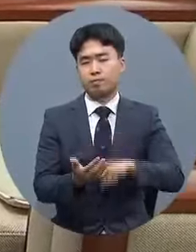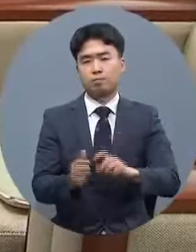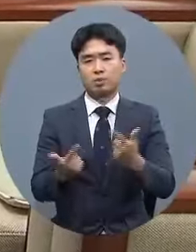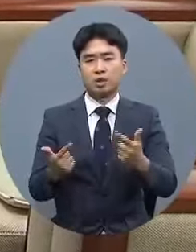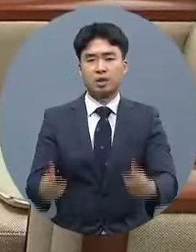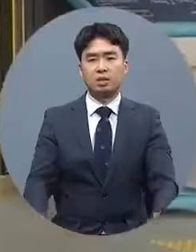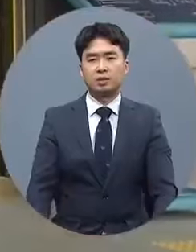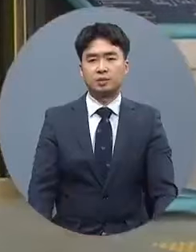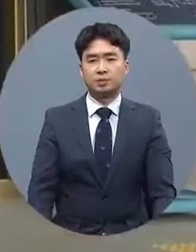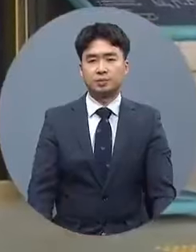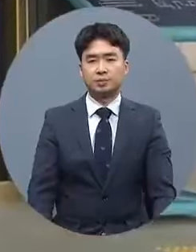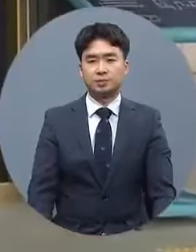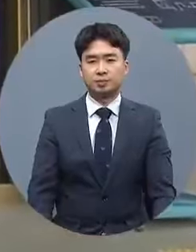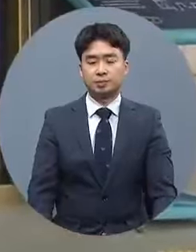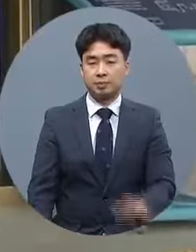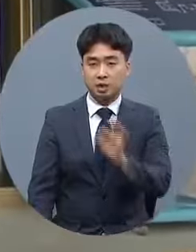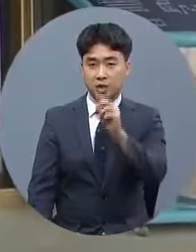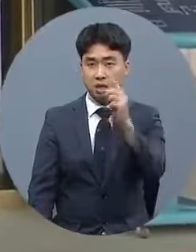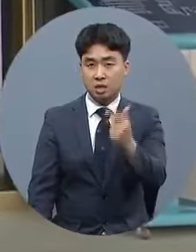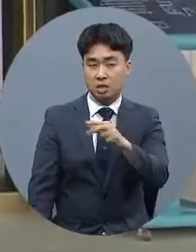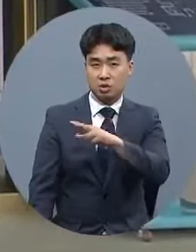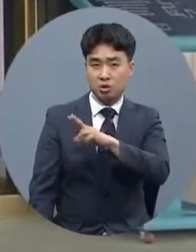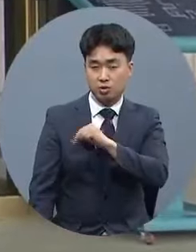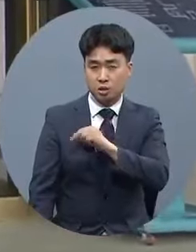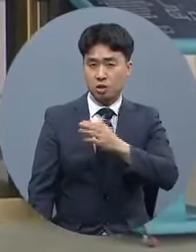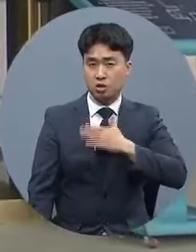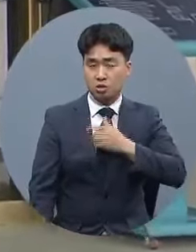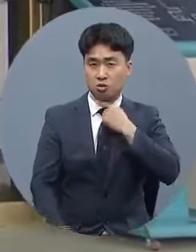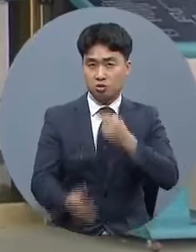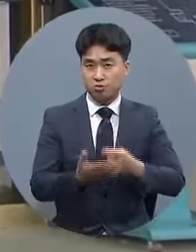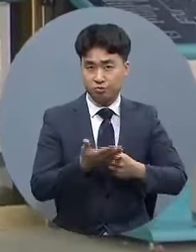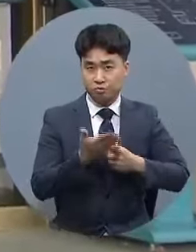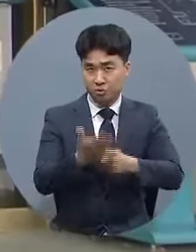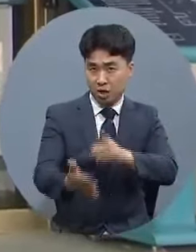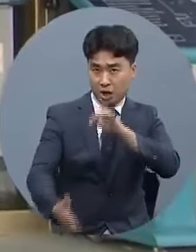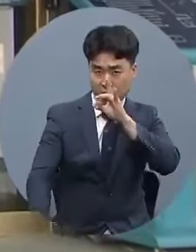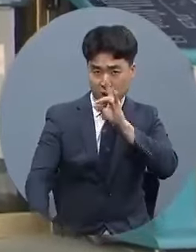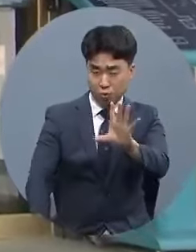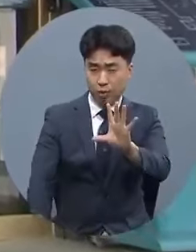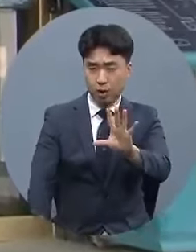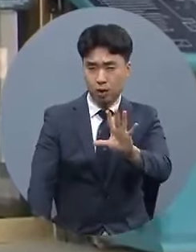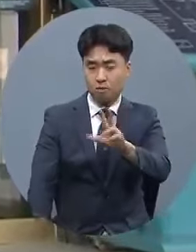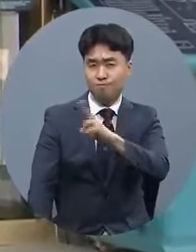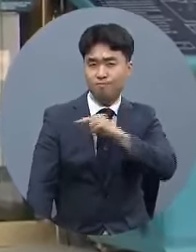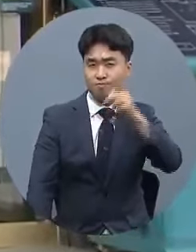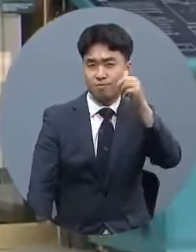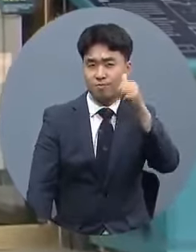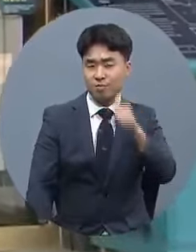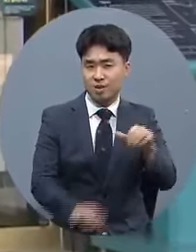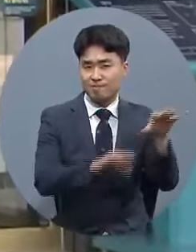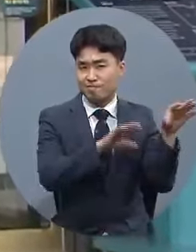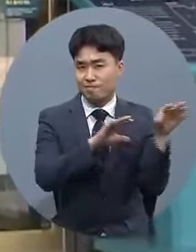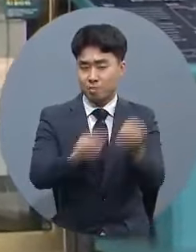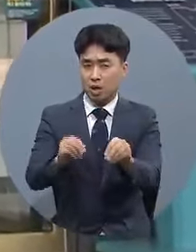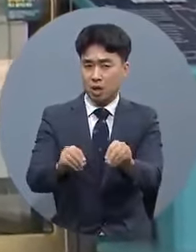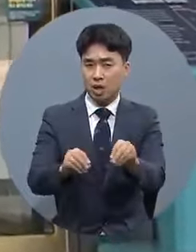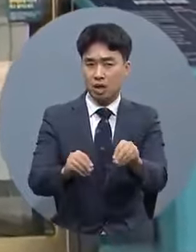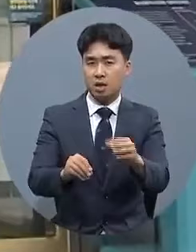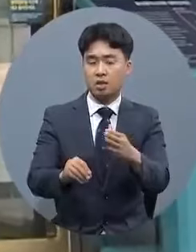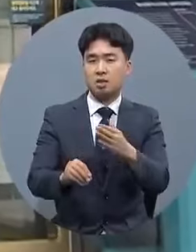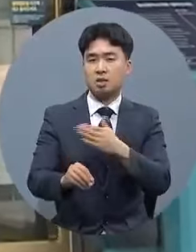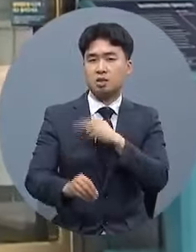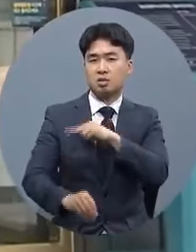보입니다. 안수일 의원은 자신의 요구가 받아들여지지 않을 경우 의장 직무 정지는 물론